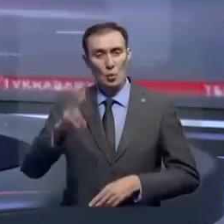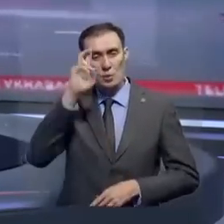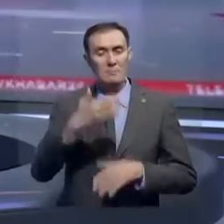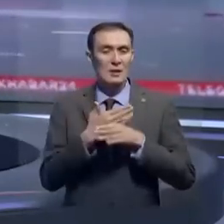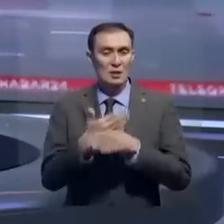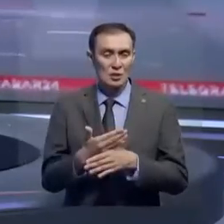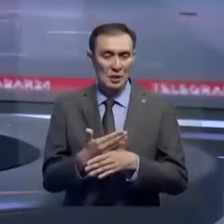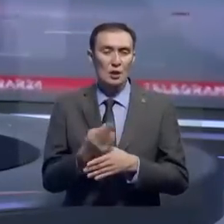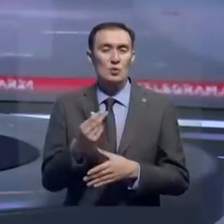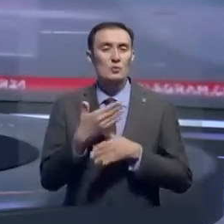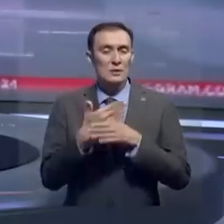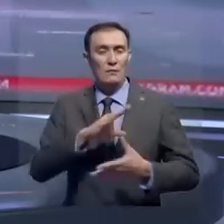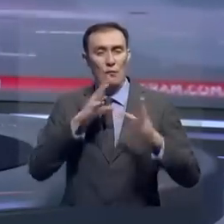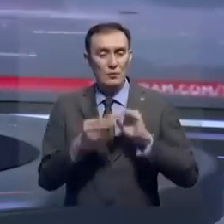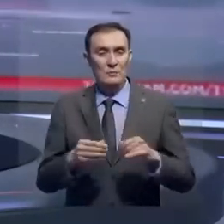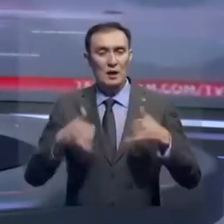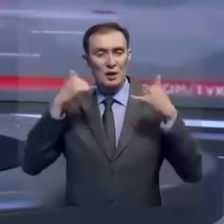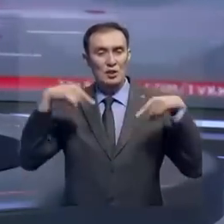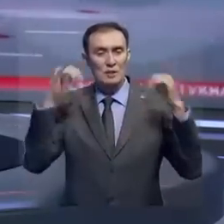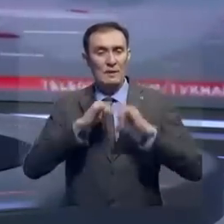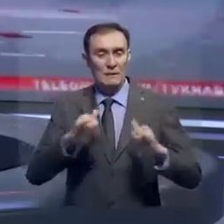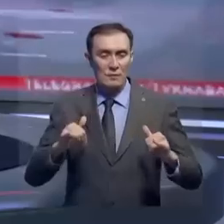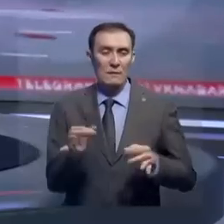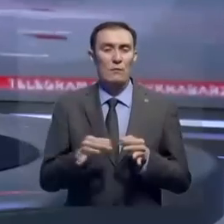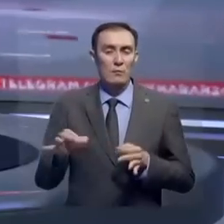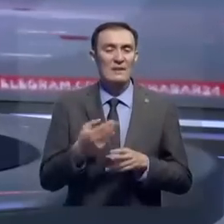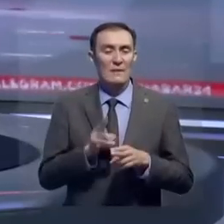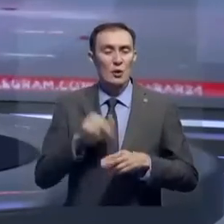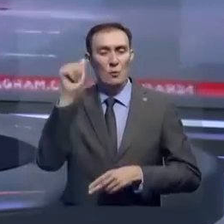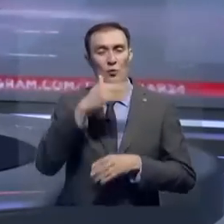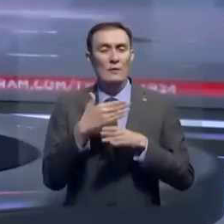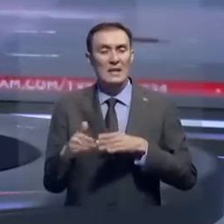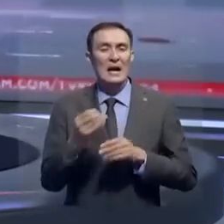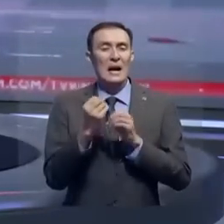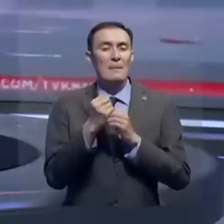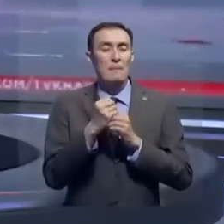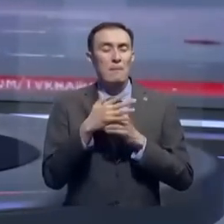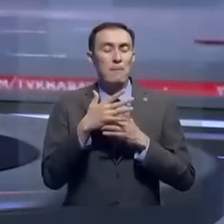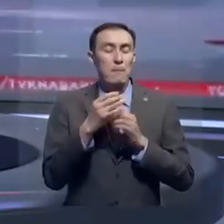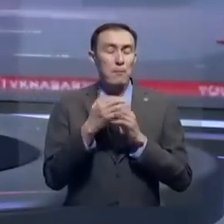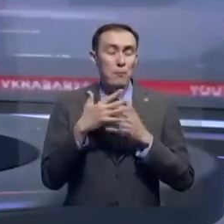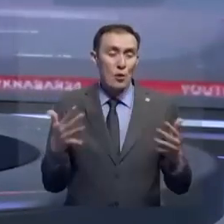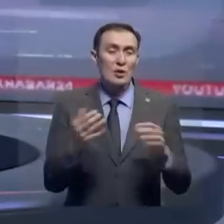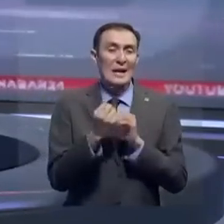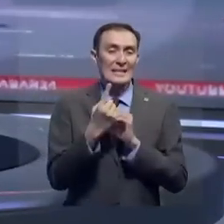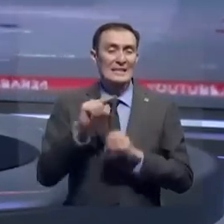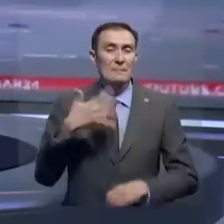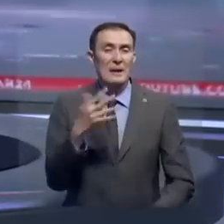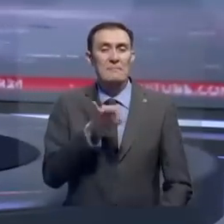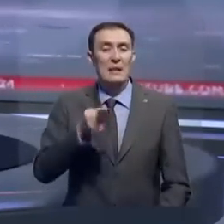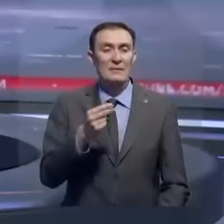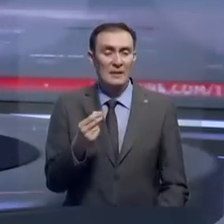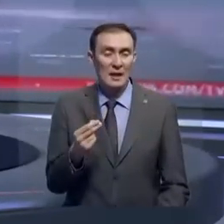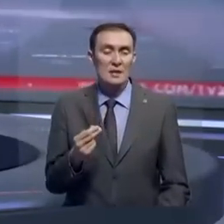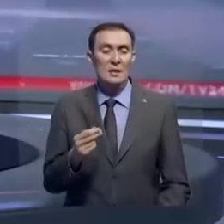государственная поддержка в целом на субсидирование животноводства в области в этом году выделено больше 11,5 млрд тенге